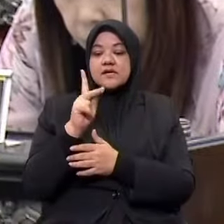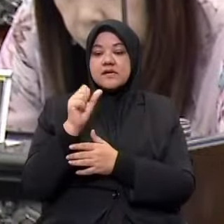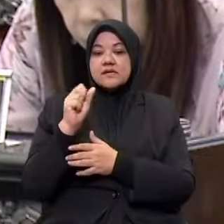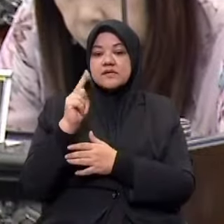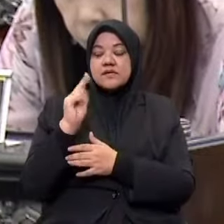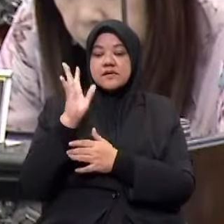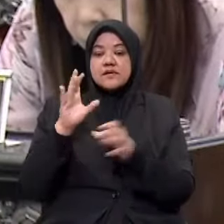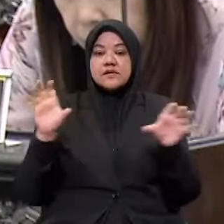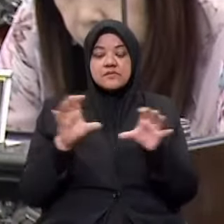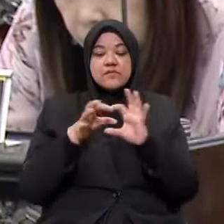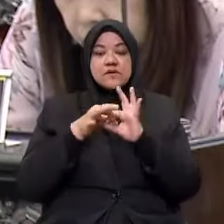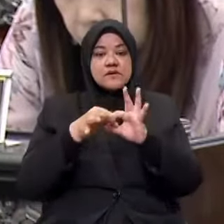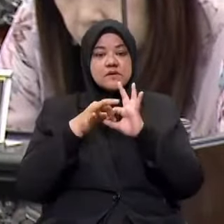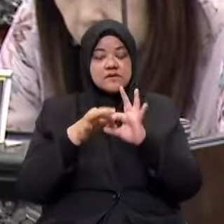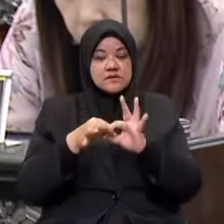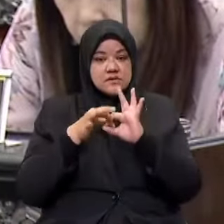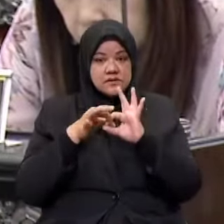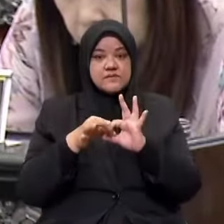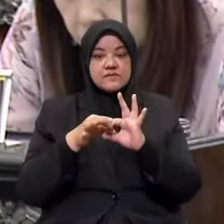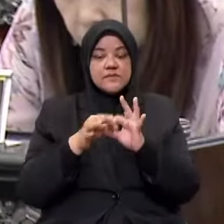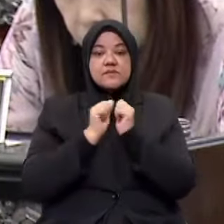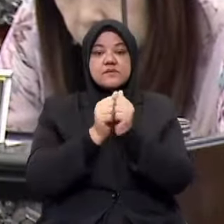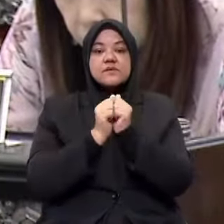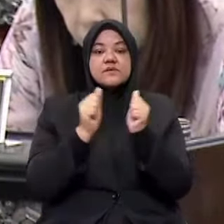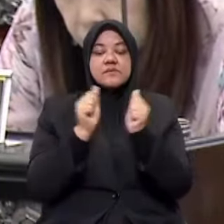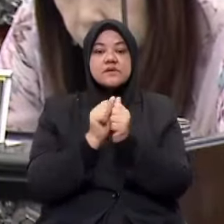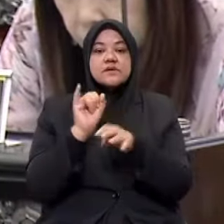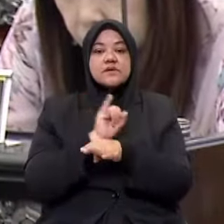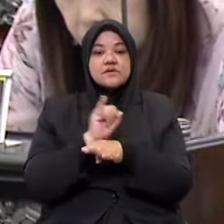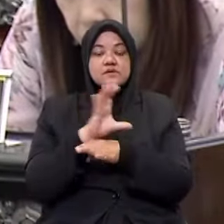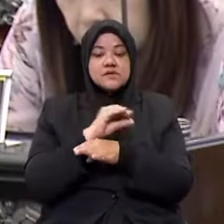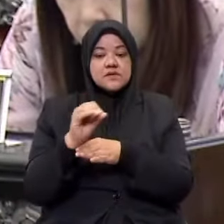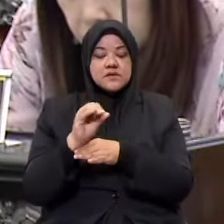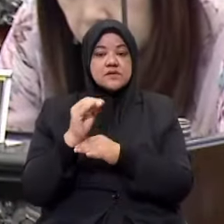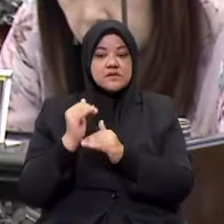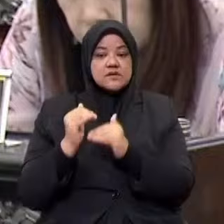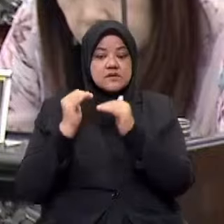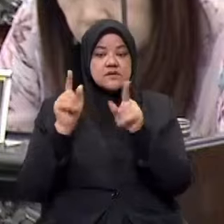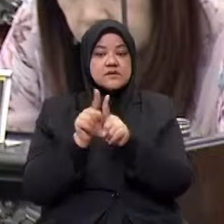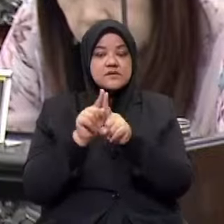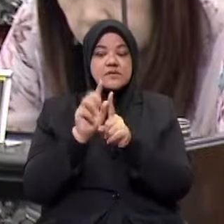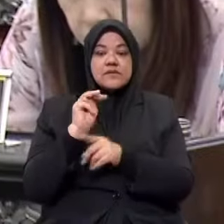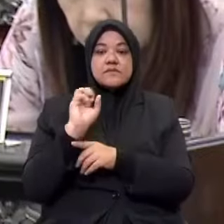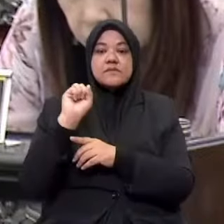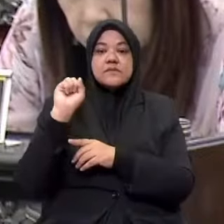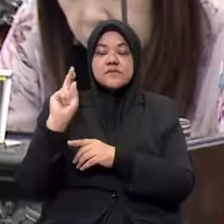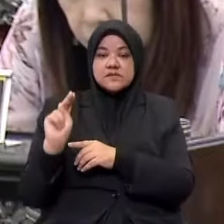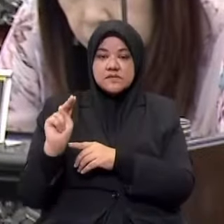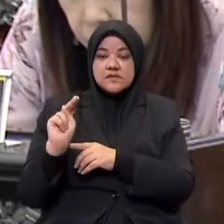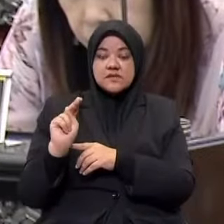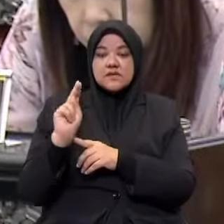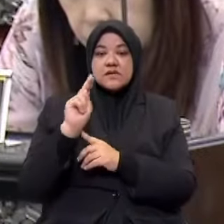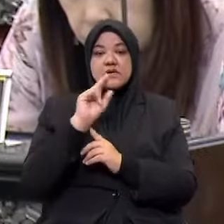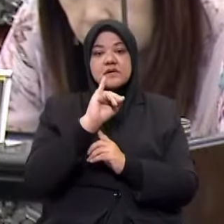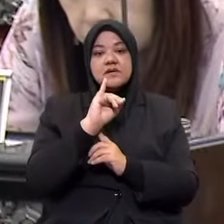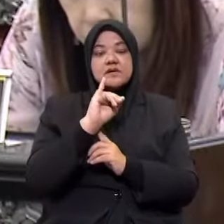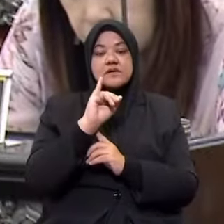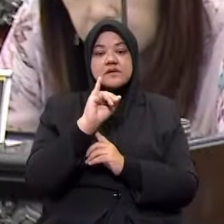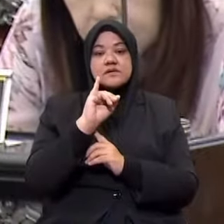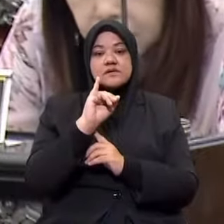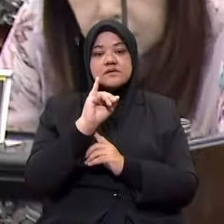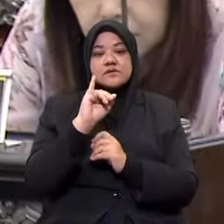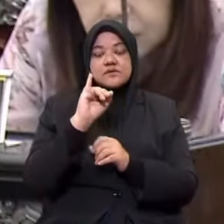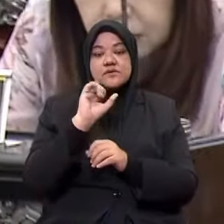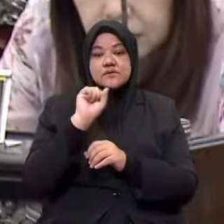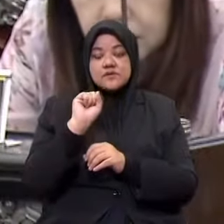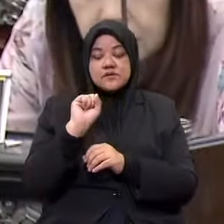dilaksana menerusi kerjasama strategik bersama dengan industri serta pemegang taruh seperti Majlis sukan negara Institut sukan negara